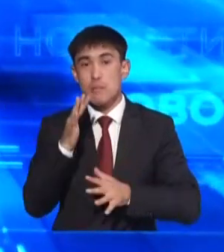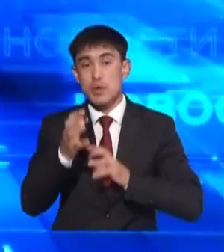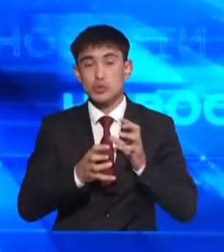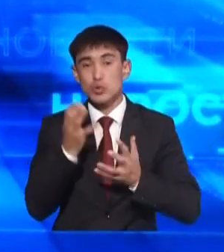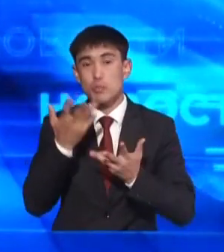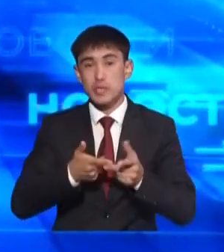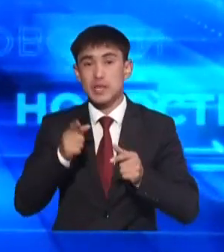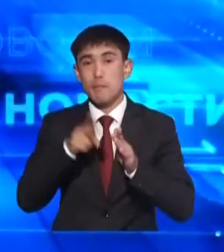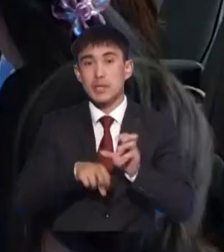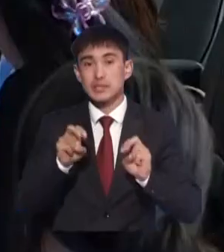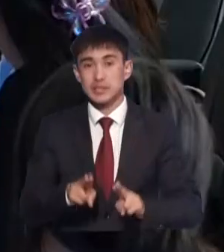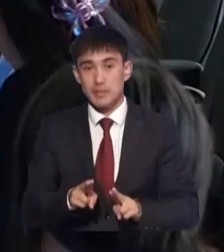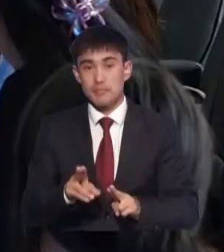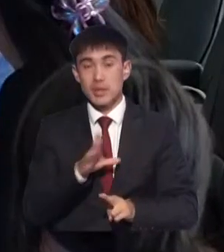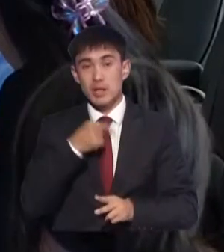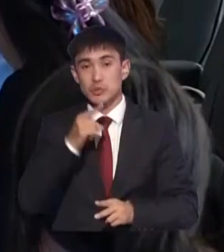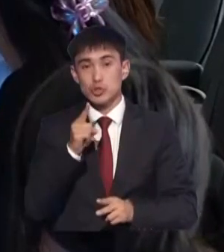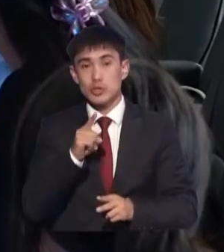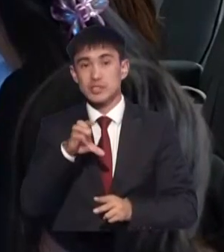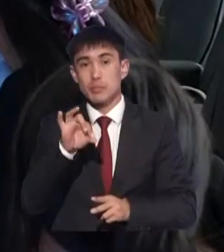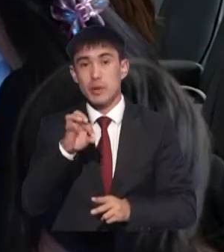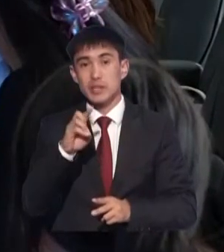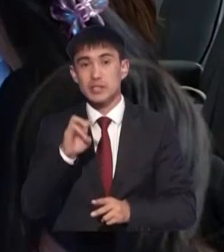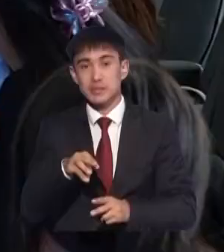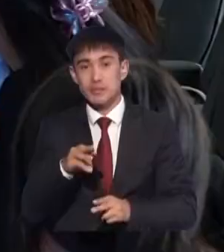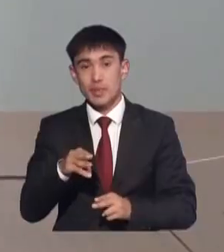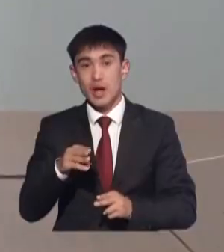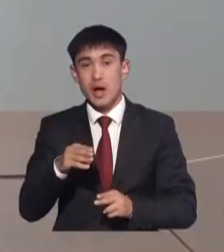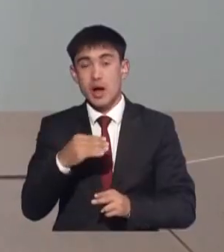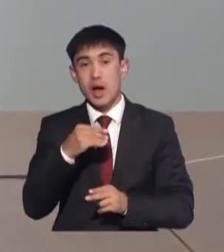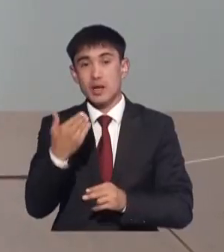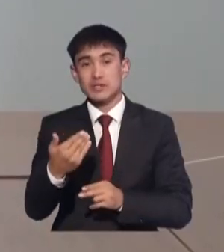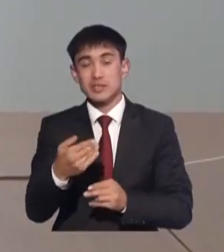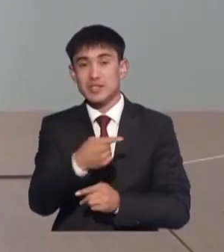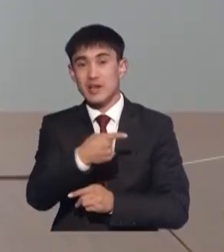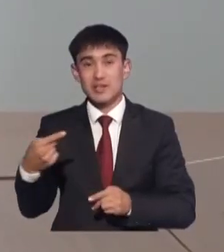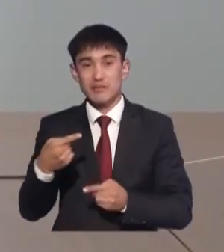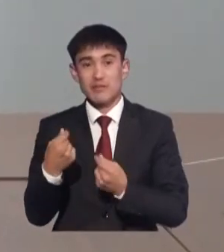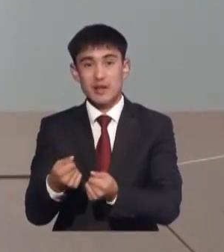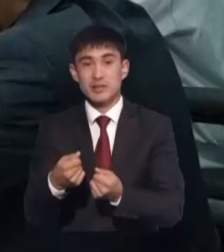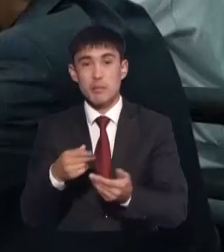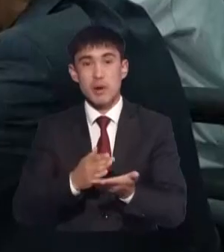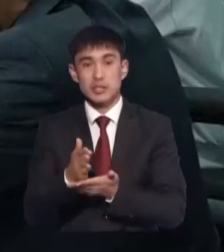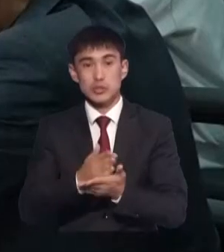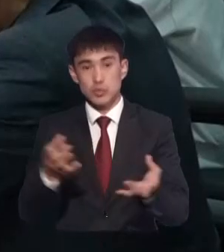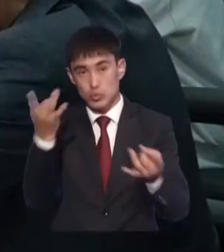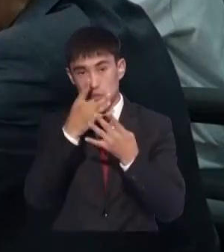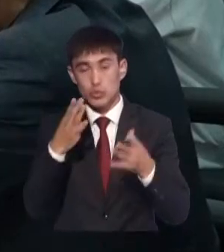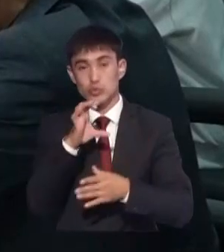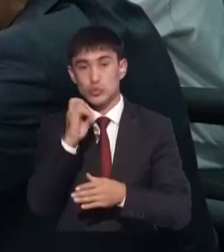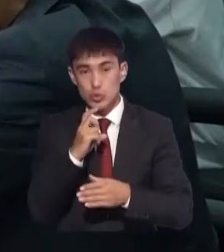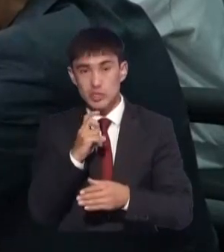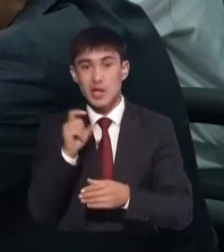и международной безопасности. Было отмечено, что сепаратизм оказывает негативное влияние на политическую,